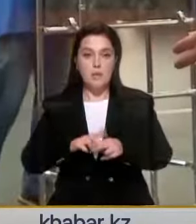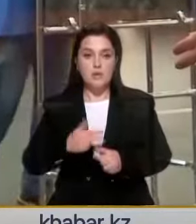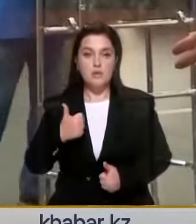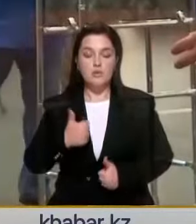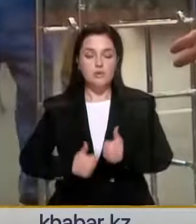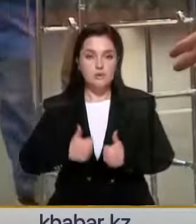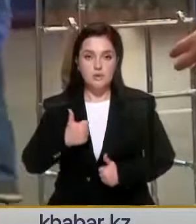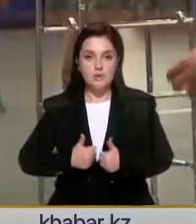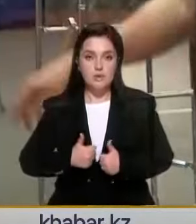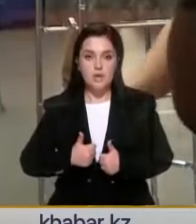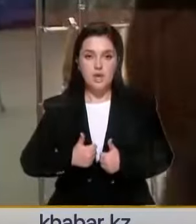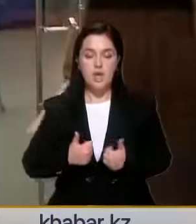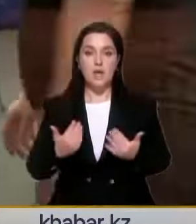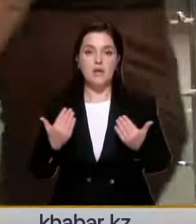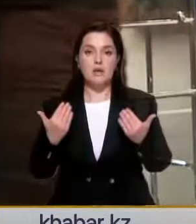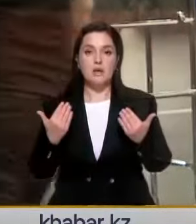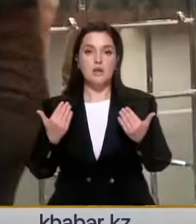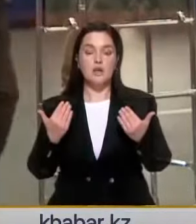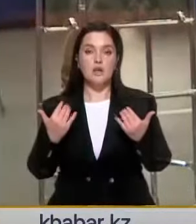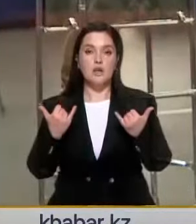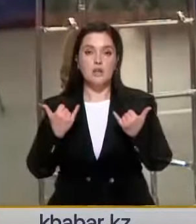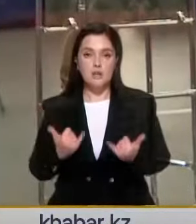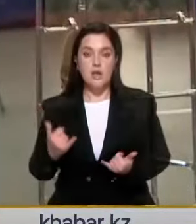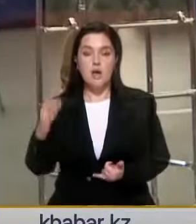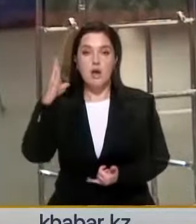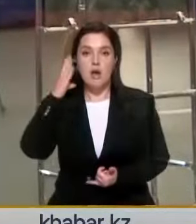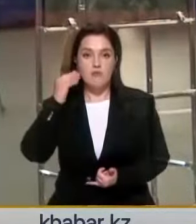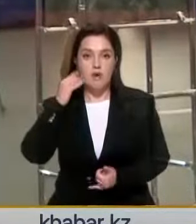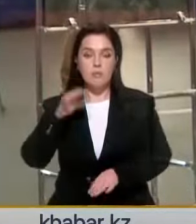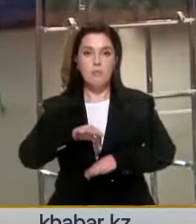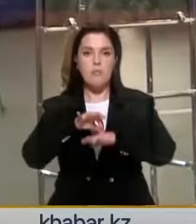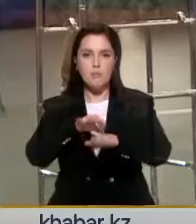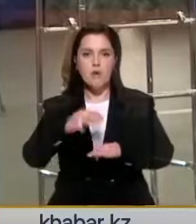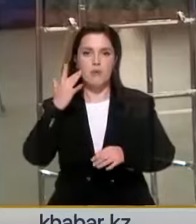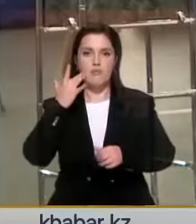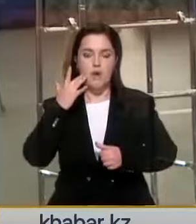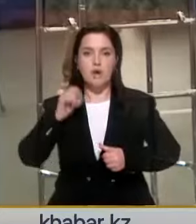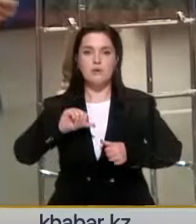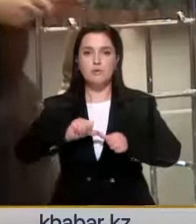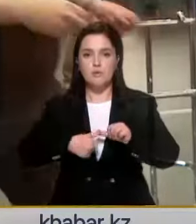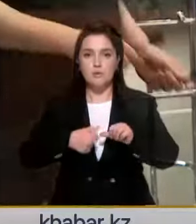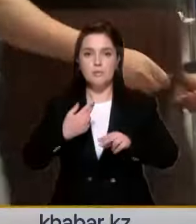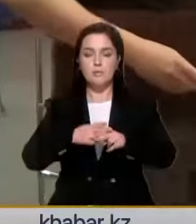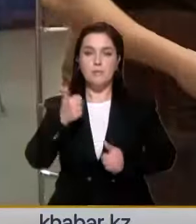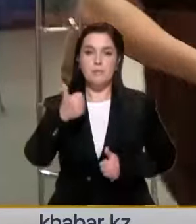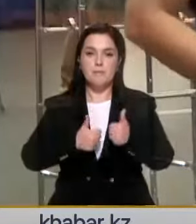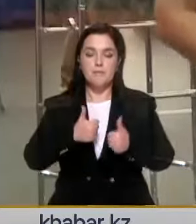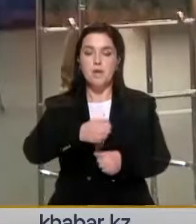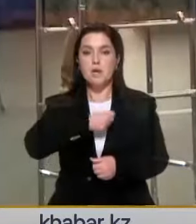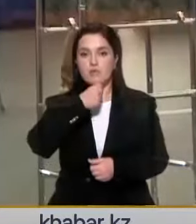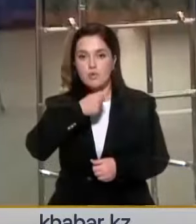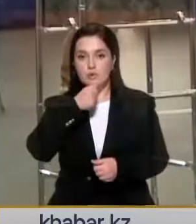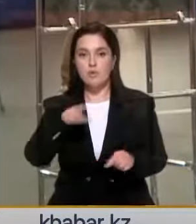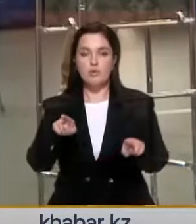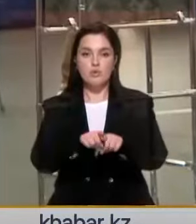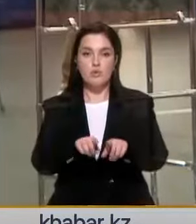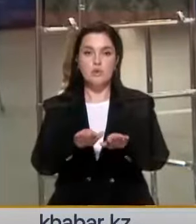тура на сегодняшний день в Алматы проводятся на регулярной основе турниры как для взрослых так и для